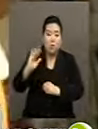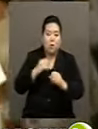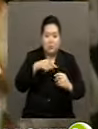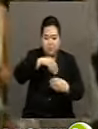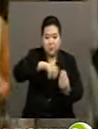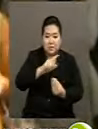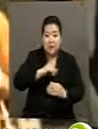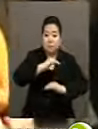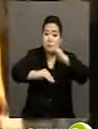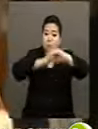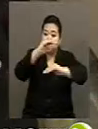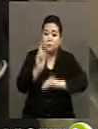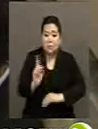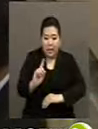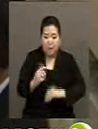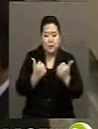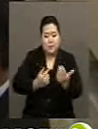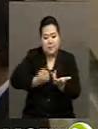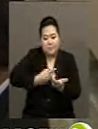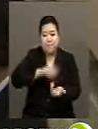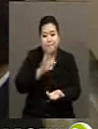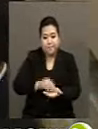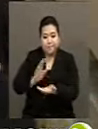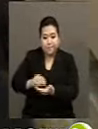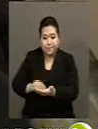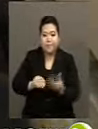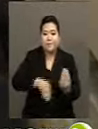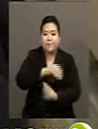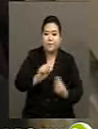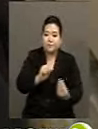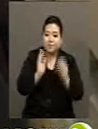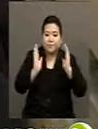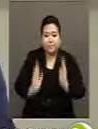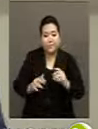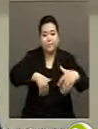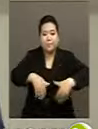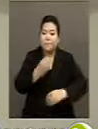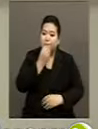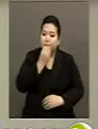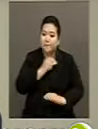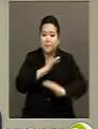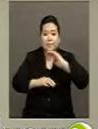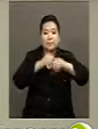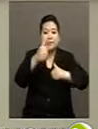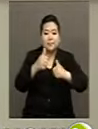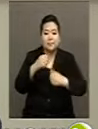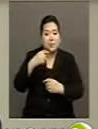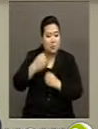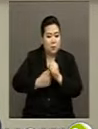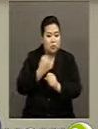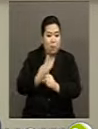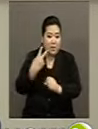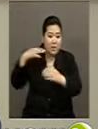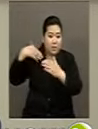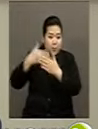รีค่ะอย่างที่คุณนัทบอกว่าผลสำรวจระดับเศรษฐกิจความกินดีอยู่ดีของคนไทยในรอบ2ปีที่ผ่านมาคะแน